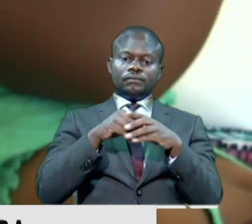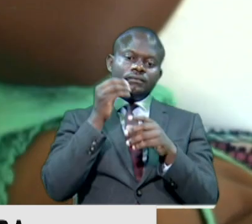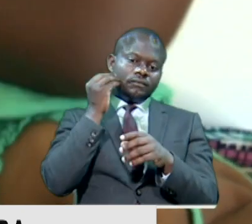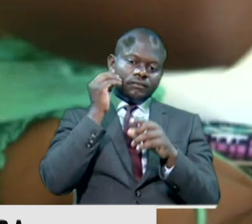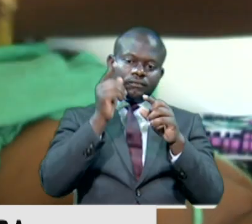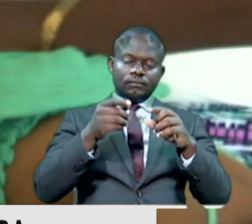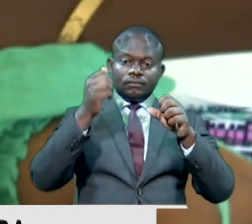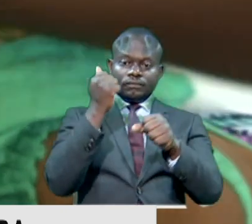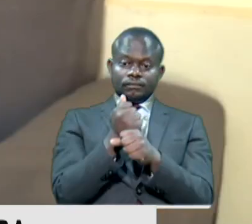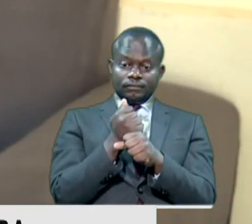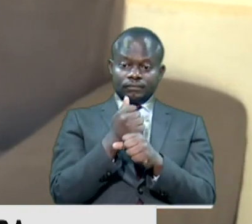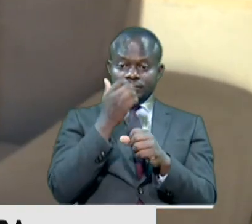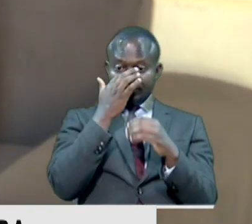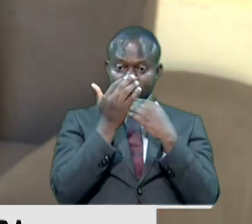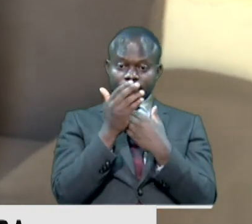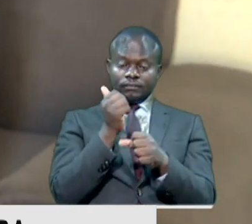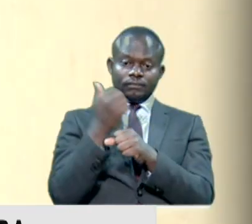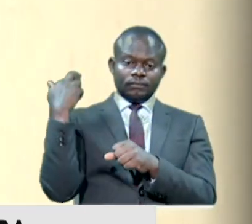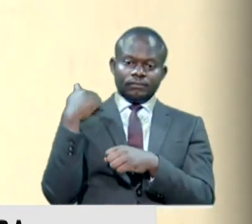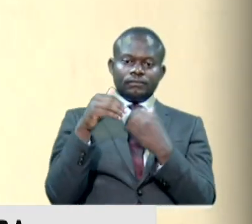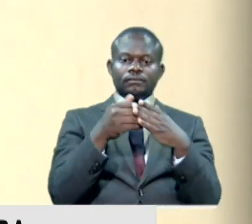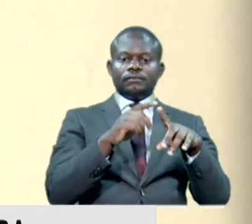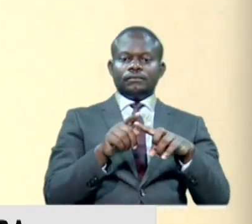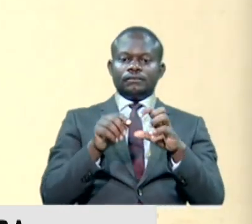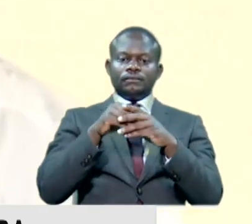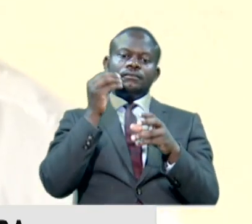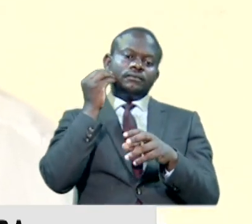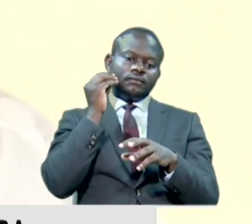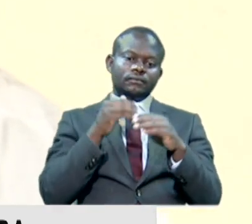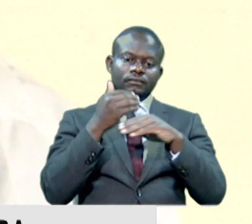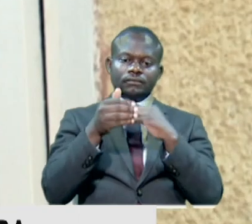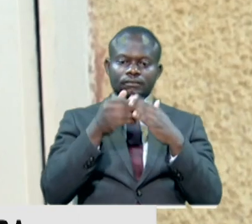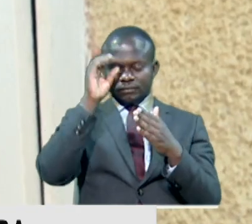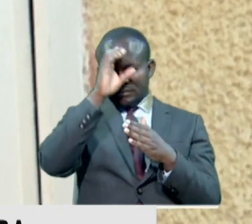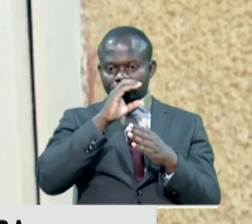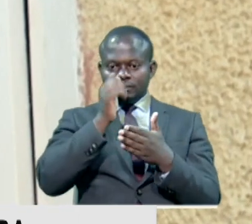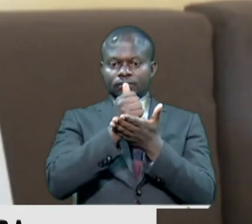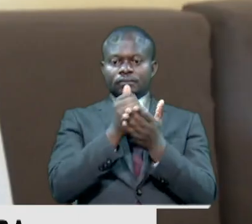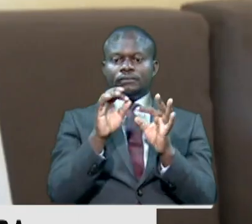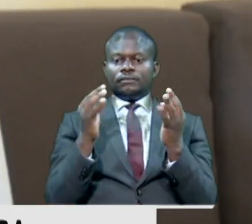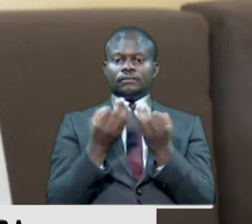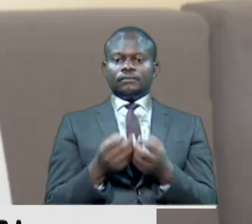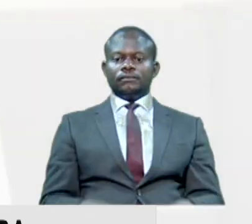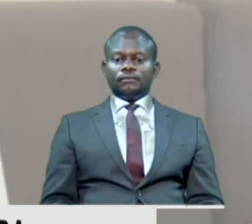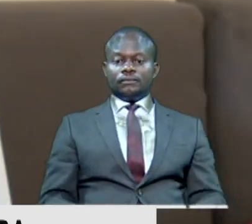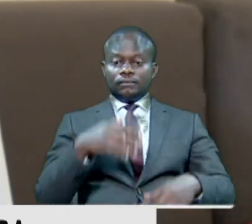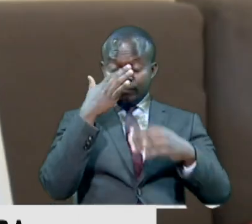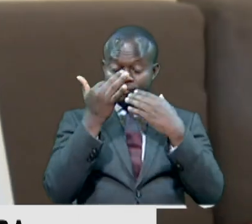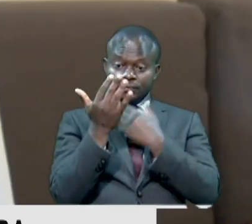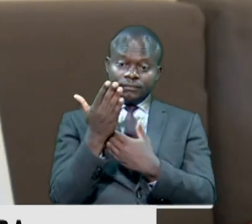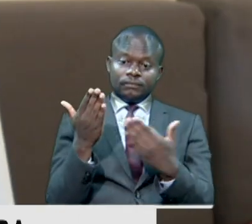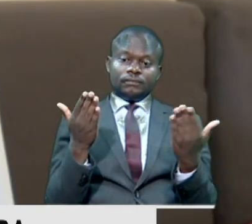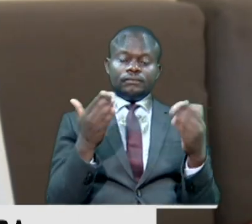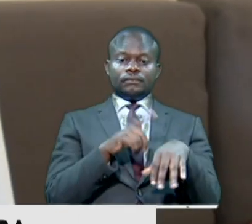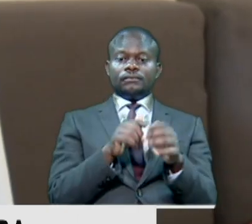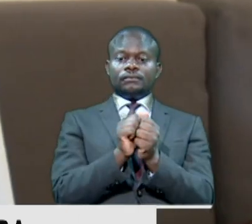kazi akibyuka abanza kuzuza inshingano zitandukanye zo mu rugo akabona kujya gushaka ibitunga umuryango ndazinduka